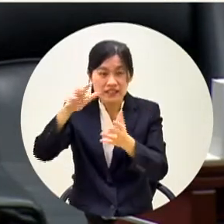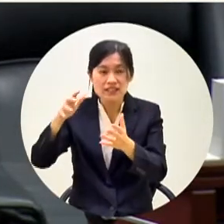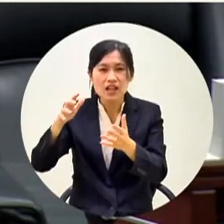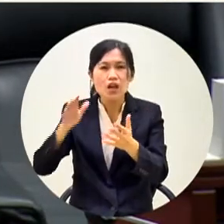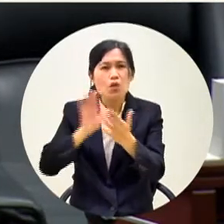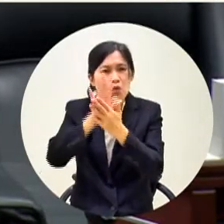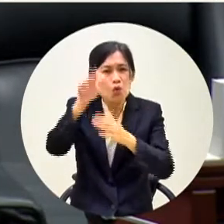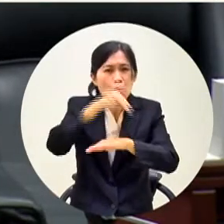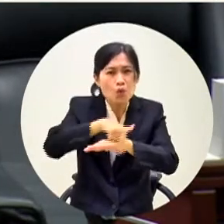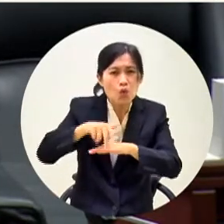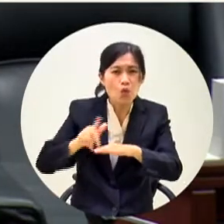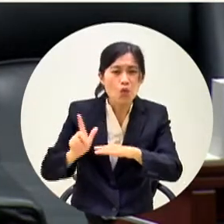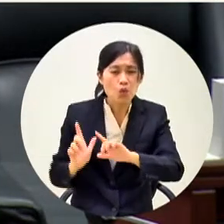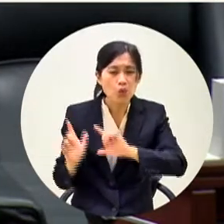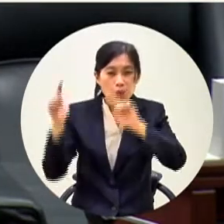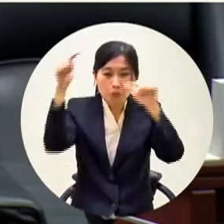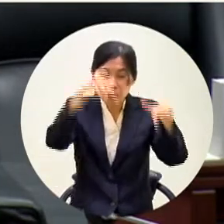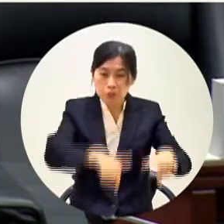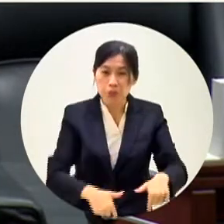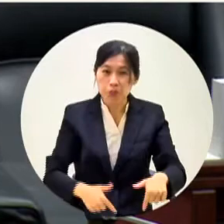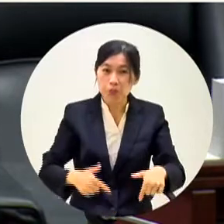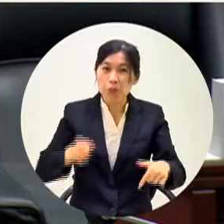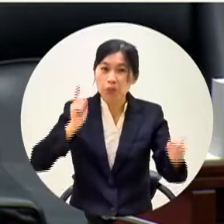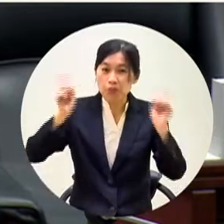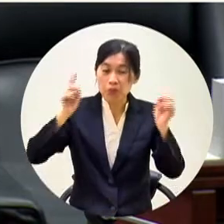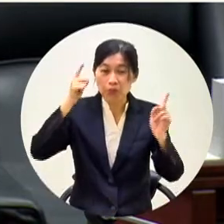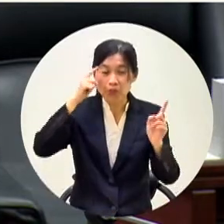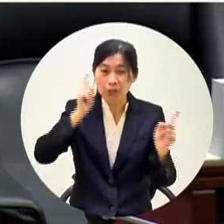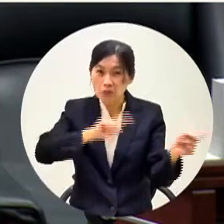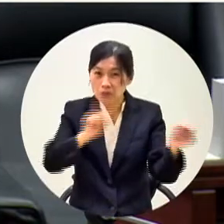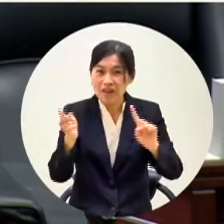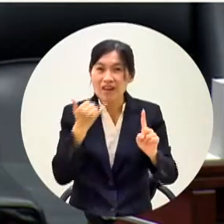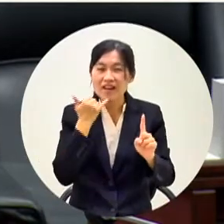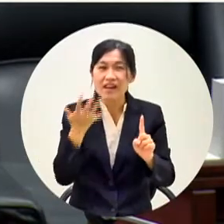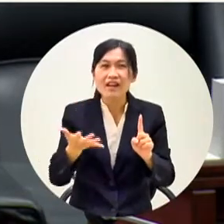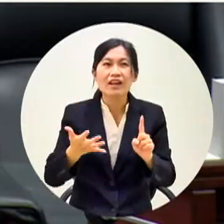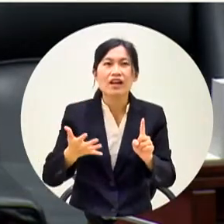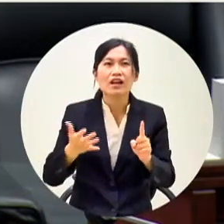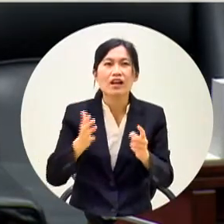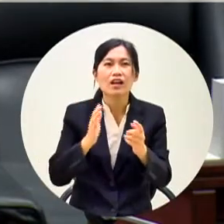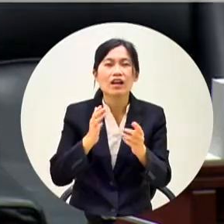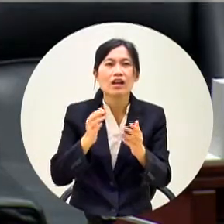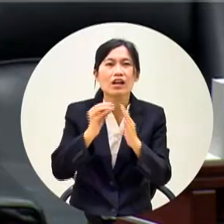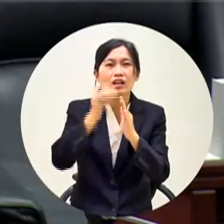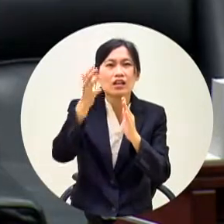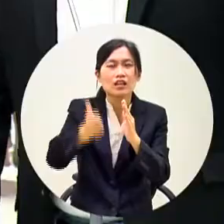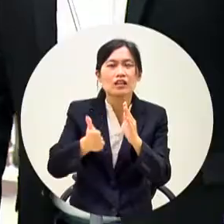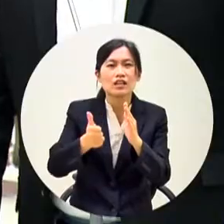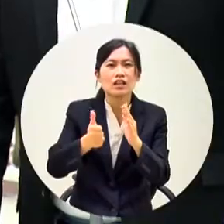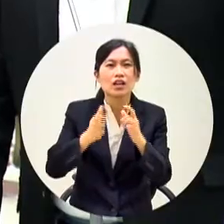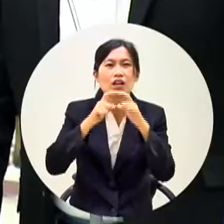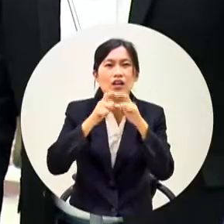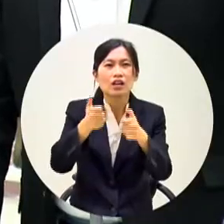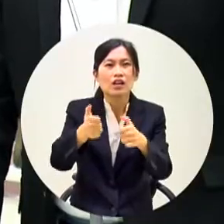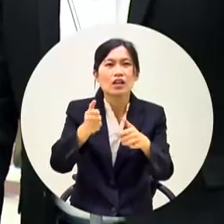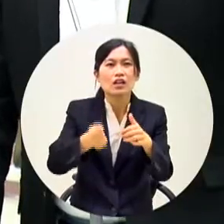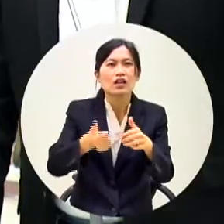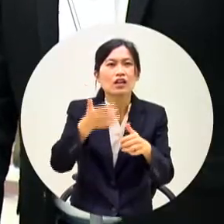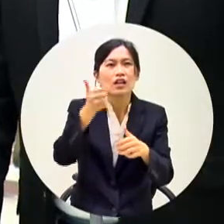安怎变啊咧规划吼？ 局长，请答复。 谢谢议长啊，谢谢江议员。